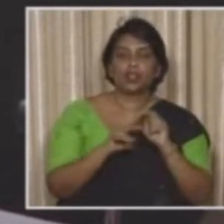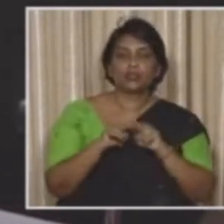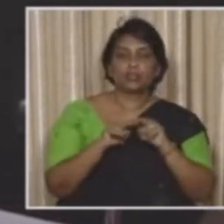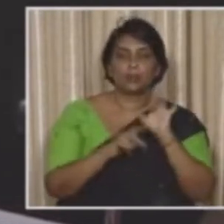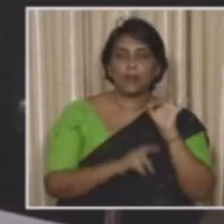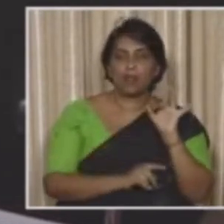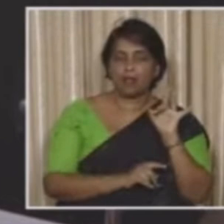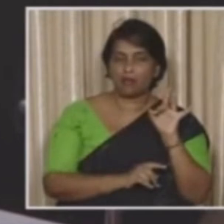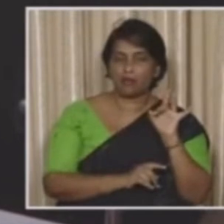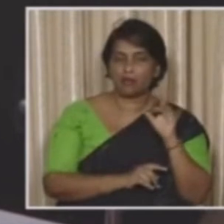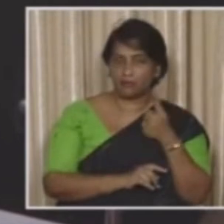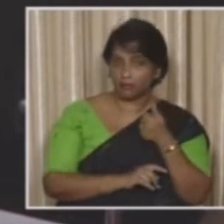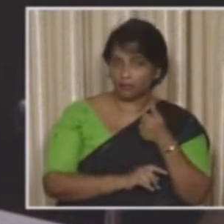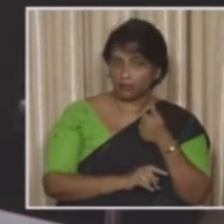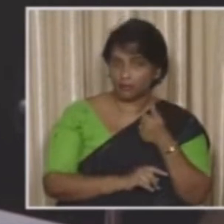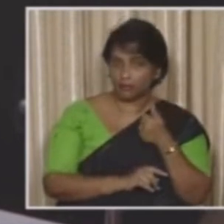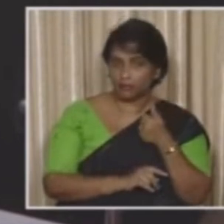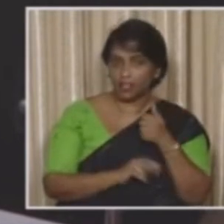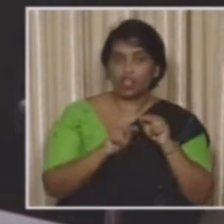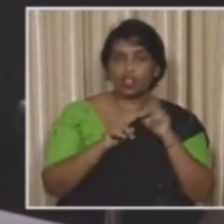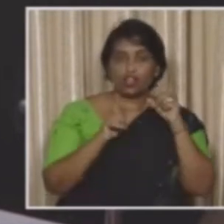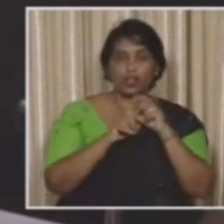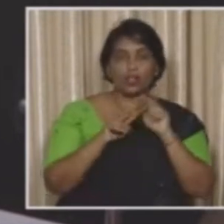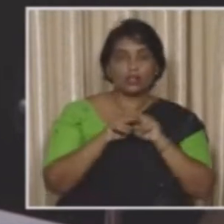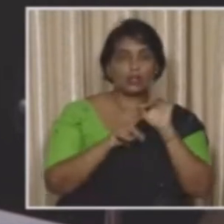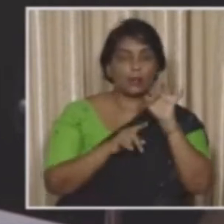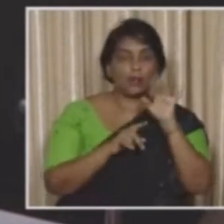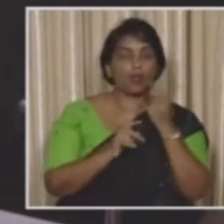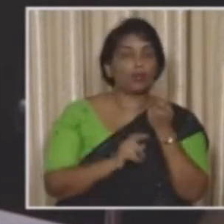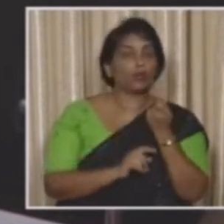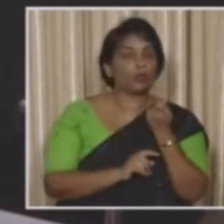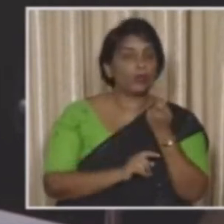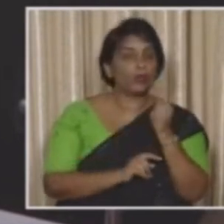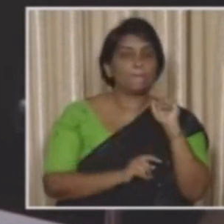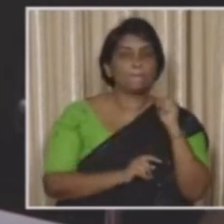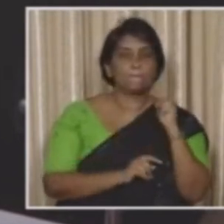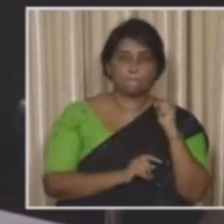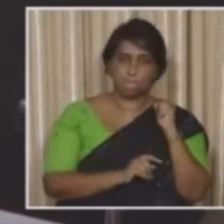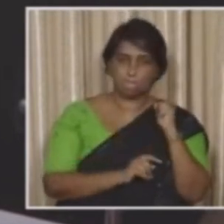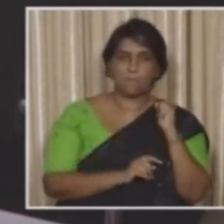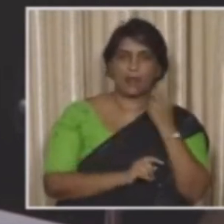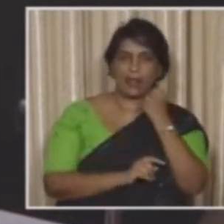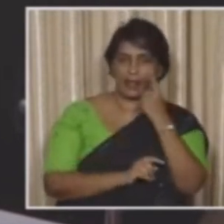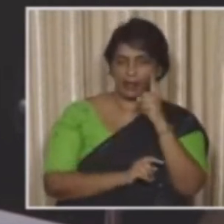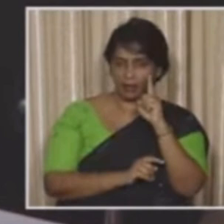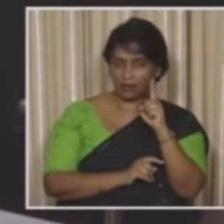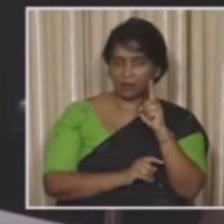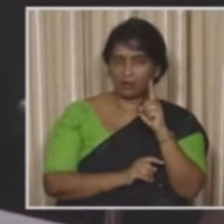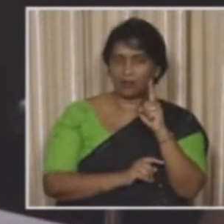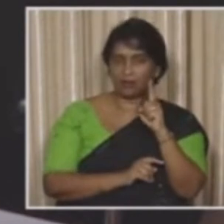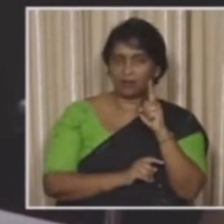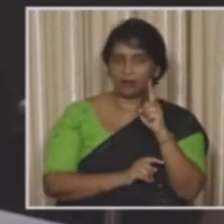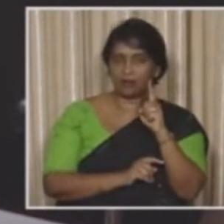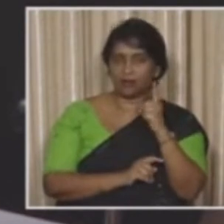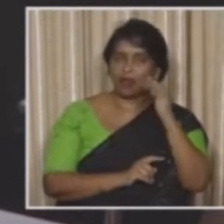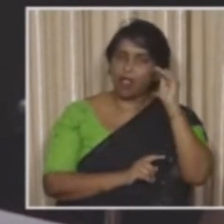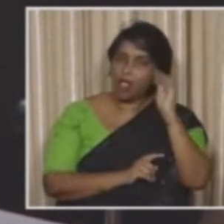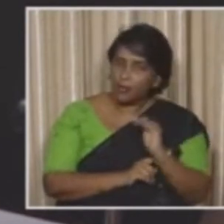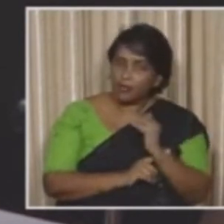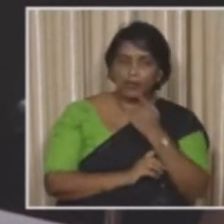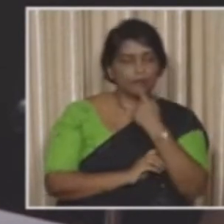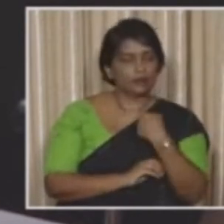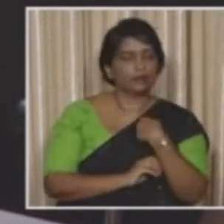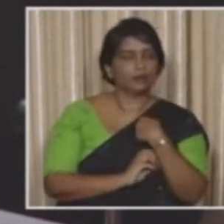$115. හරිනේ. $115 කඩේ රුපියල් 50ක් පමණ වෙනවා යුනිට් එකක්. ඊට වඩා අඩු නම් මට කියන්න.